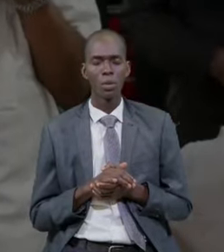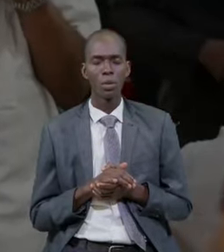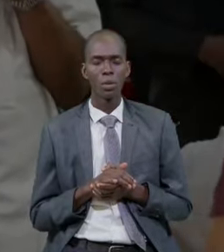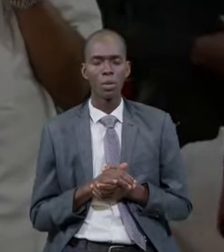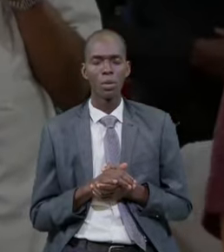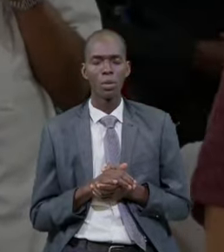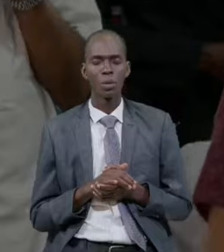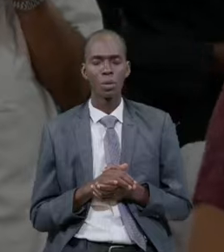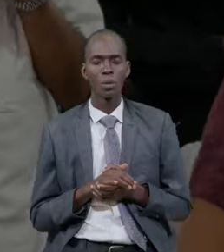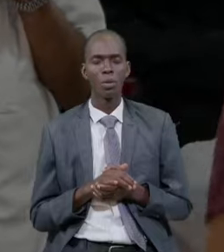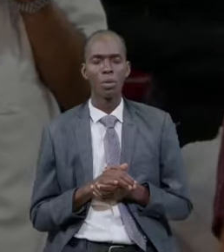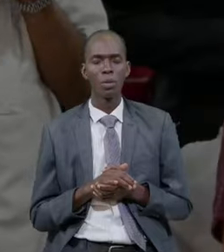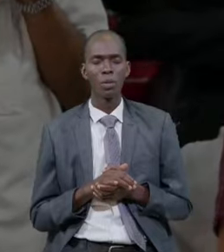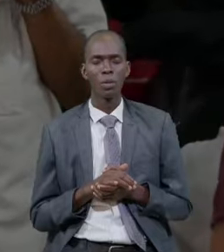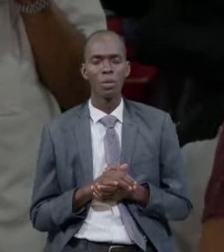comme tu as l'onction.